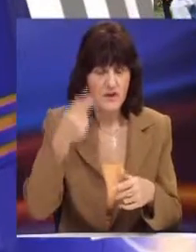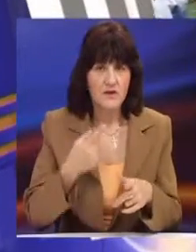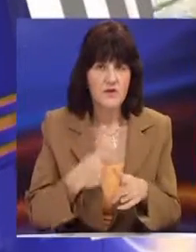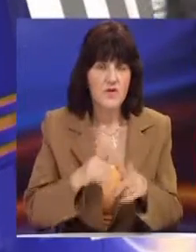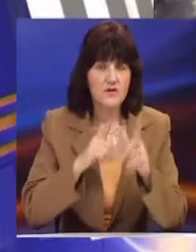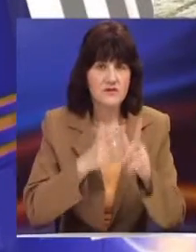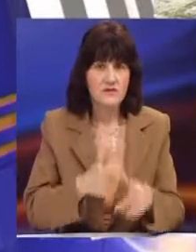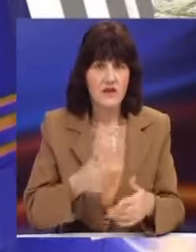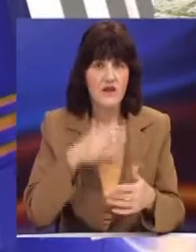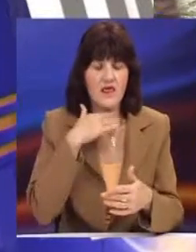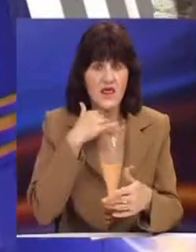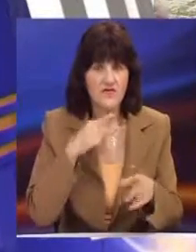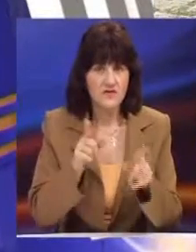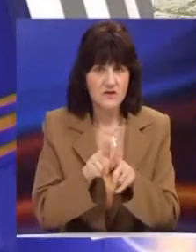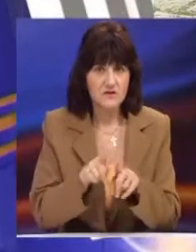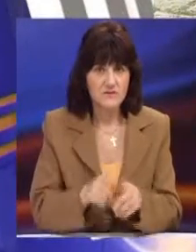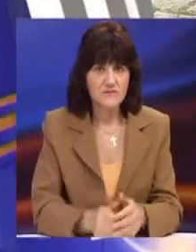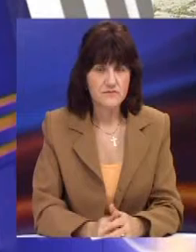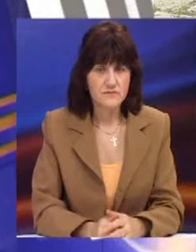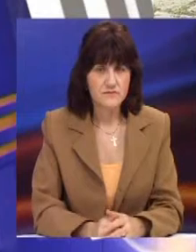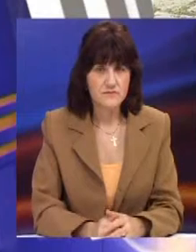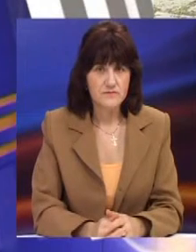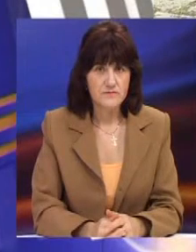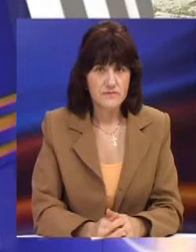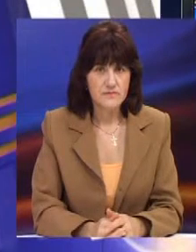stradalim sugrađanima jevrejske nacionalnosti.